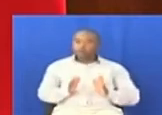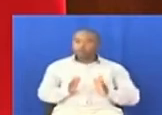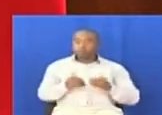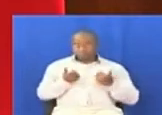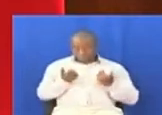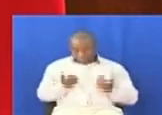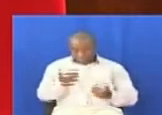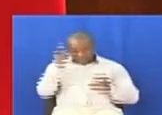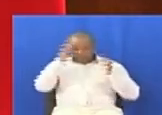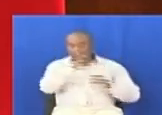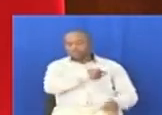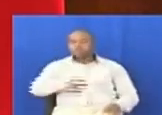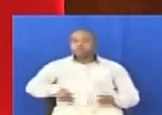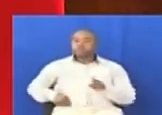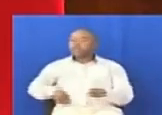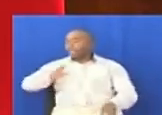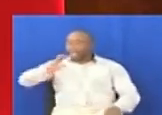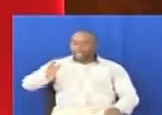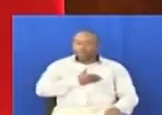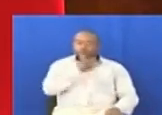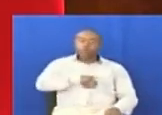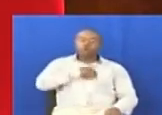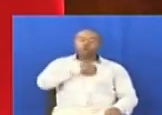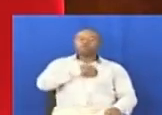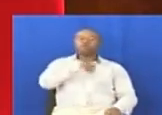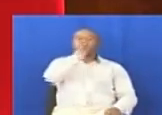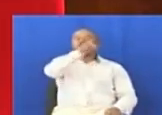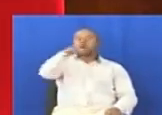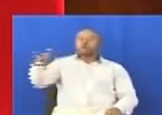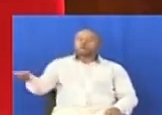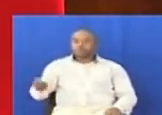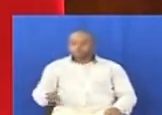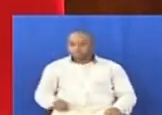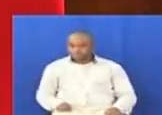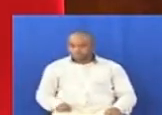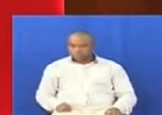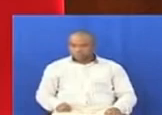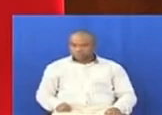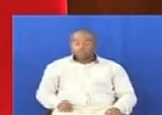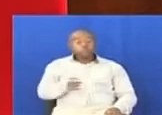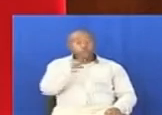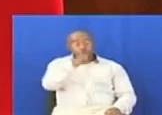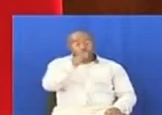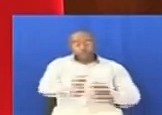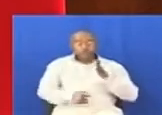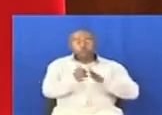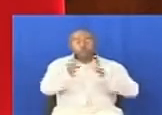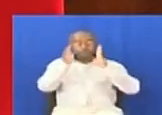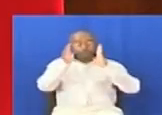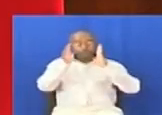nchi, na alipotutoa hofu alitekeleza wajibu wake wa kuwa ndio chief comforter kwenye nchi yake.